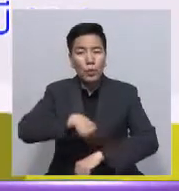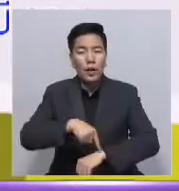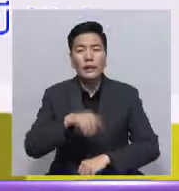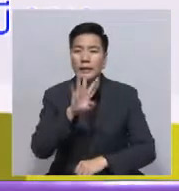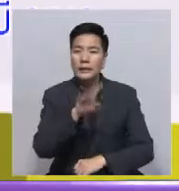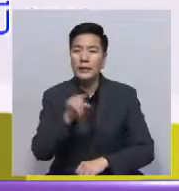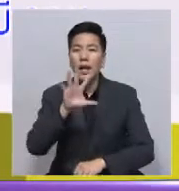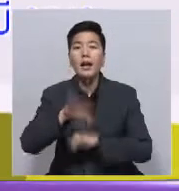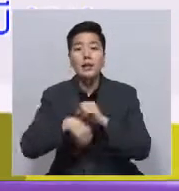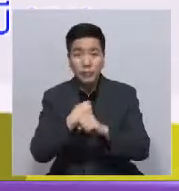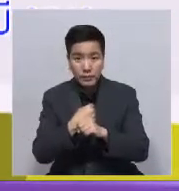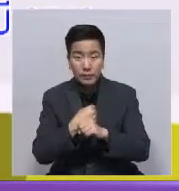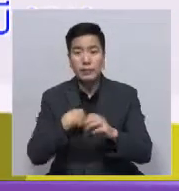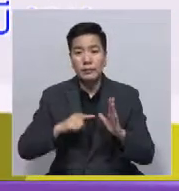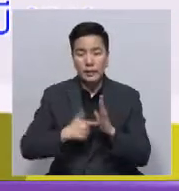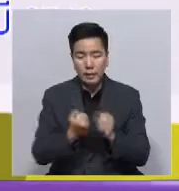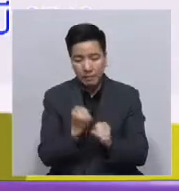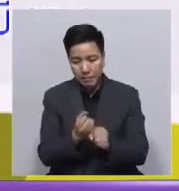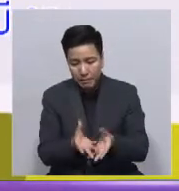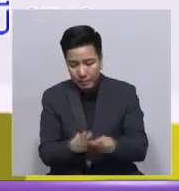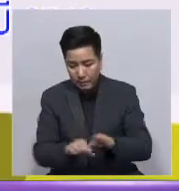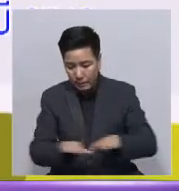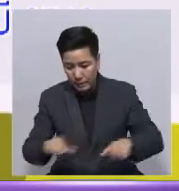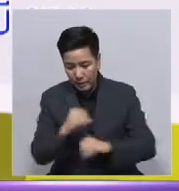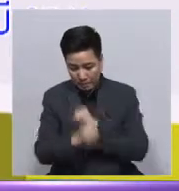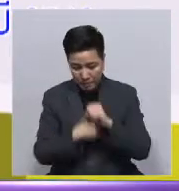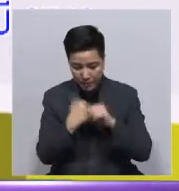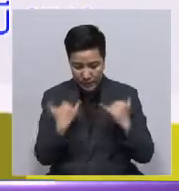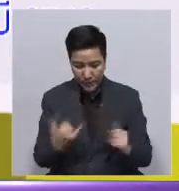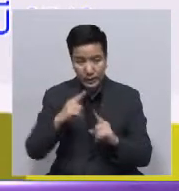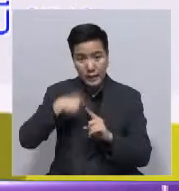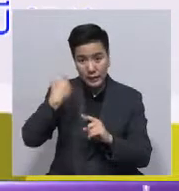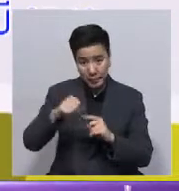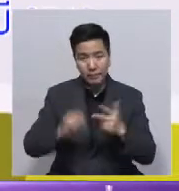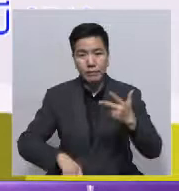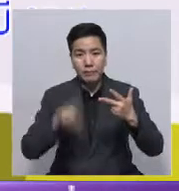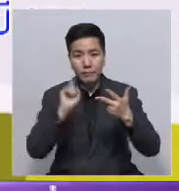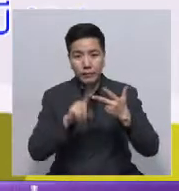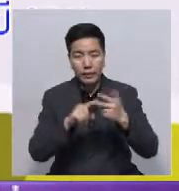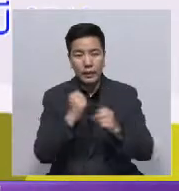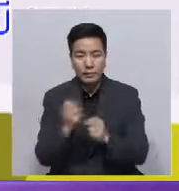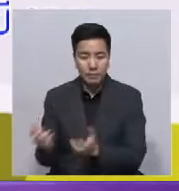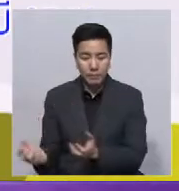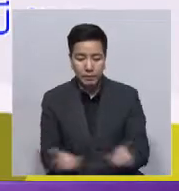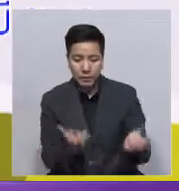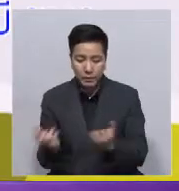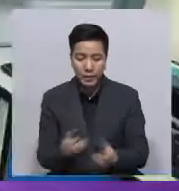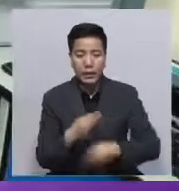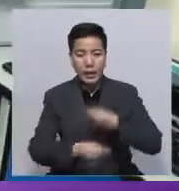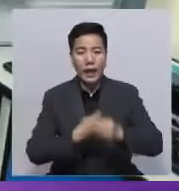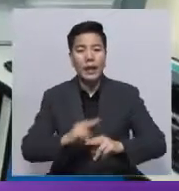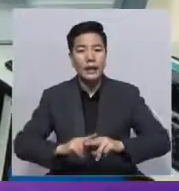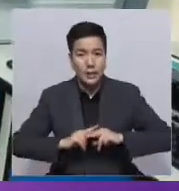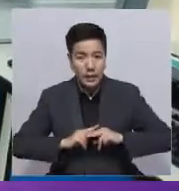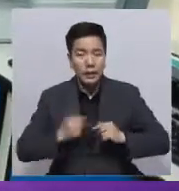มาณ 4-5 ปีเริ่มปรับพื้นที่เดือนตุลาคมปีนี้และระยะสุดท้ายเพื่อผลิตจำหน่ายด้วยตนเอง